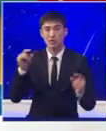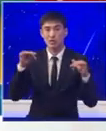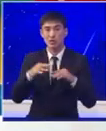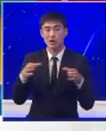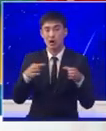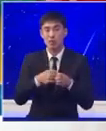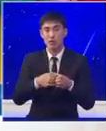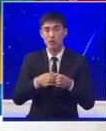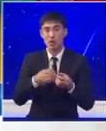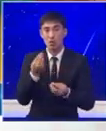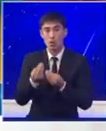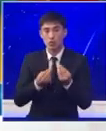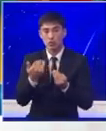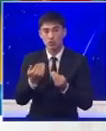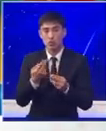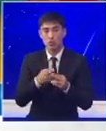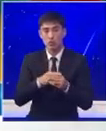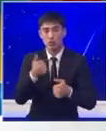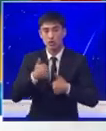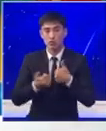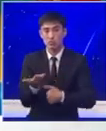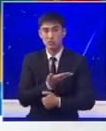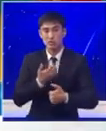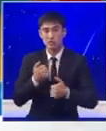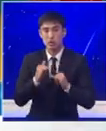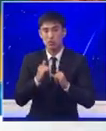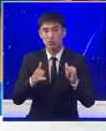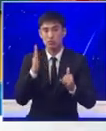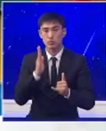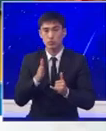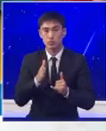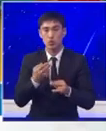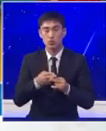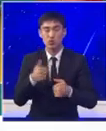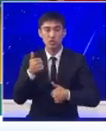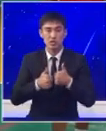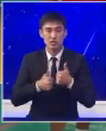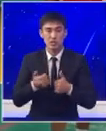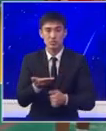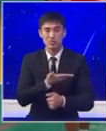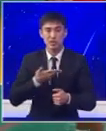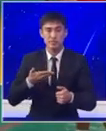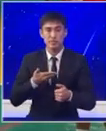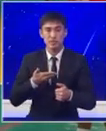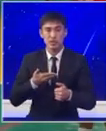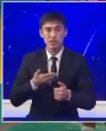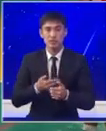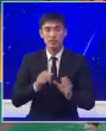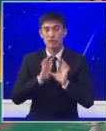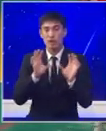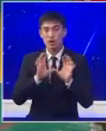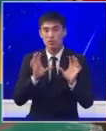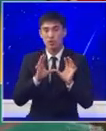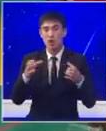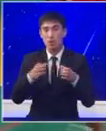жыл емес, одан да көп ойнадық. Және осы жарыс ол біздің дамуымызға көмектеседі. Және осы жарыста біз жеңіміз келеді. Бұл жарыс ол волейбол дегеніміз